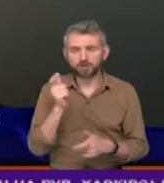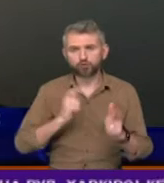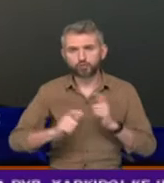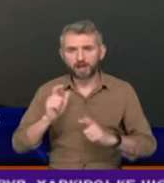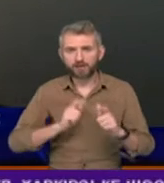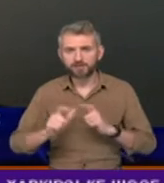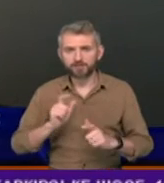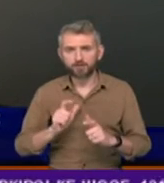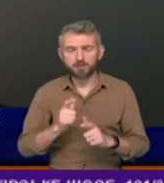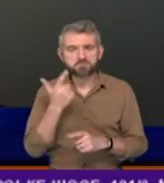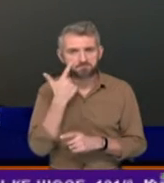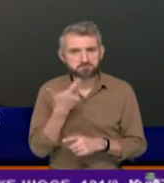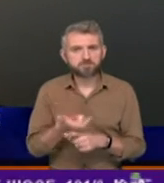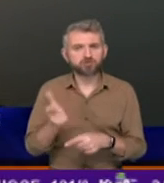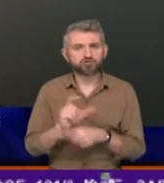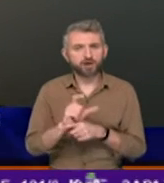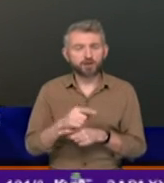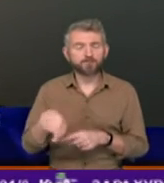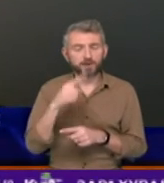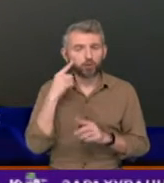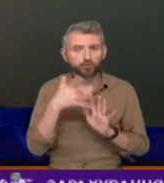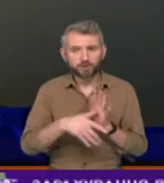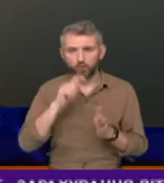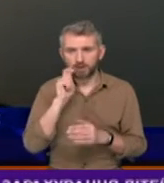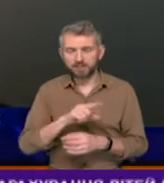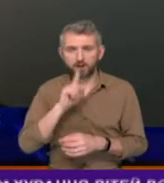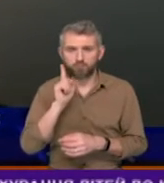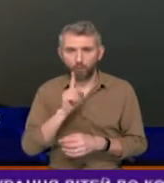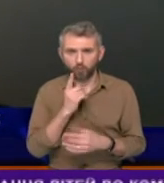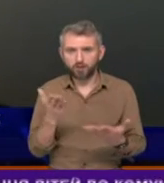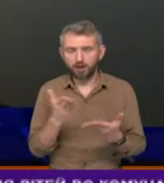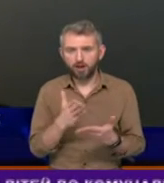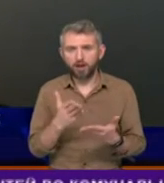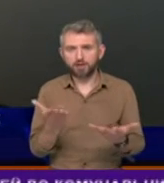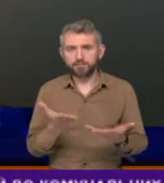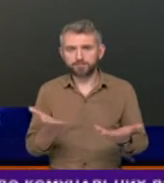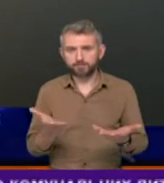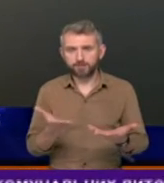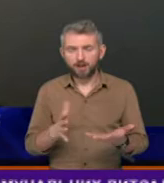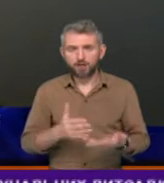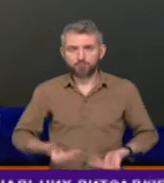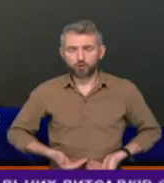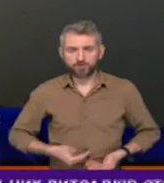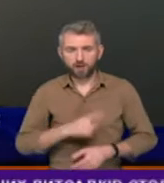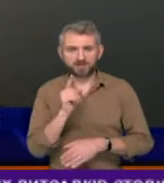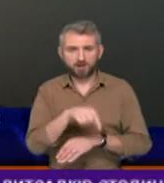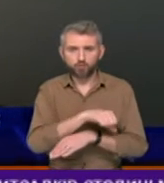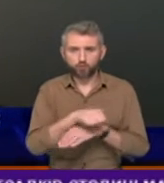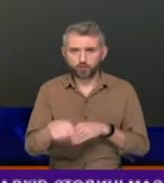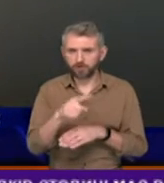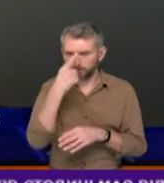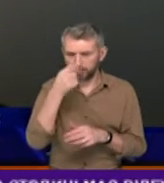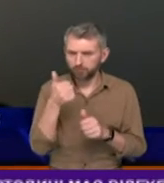студентів переважає. Тому ви розумієте, що українська молодь, яка проживає за кордоном, вона